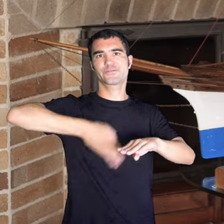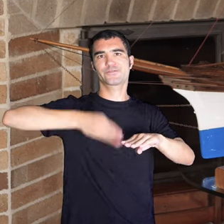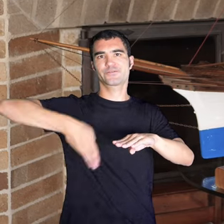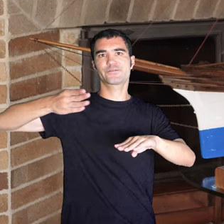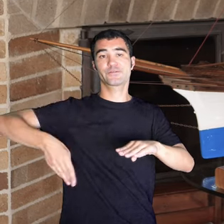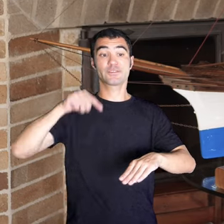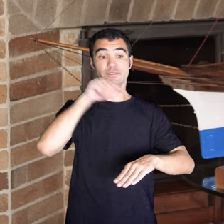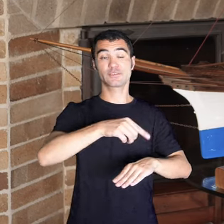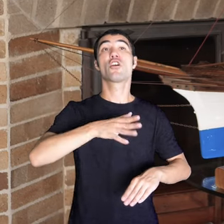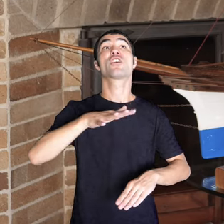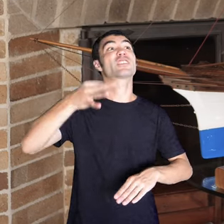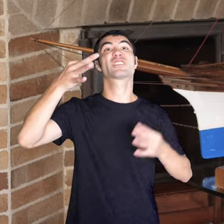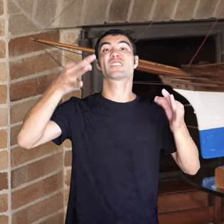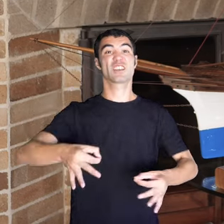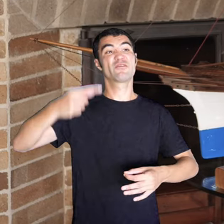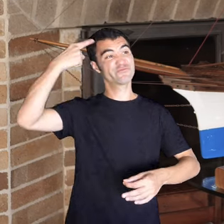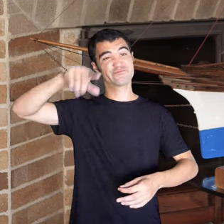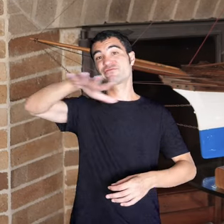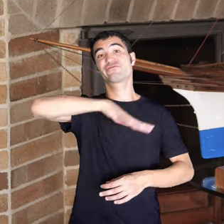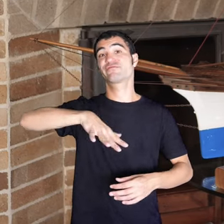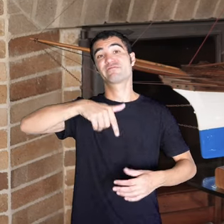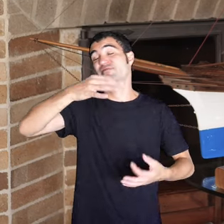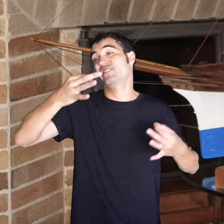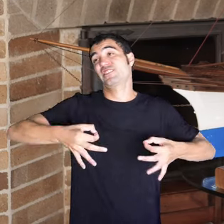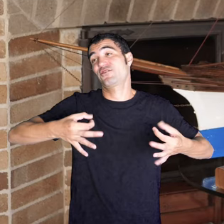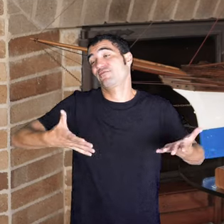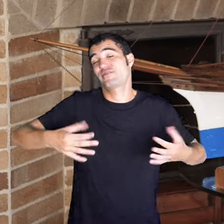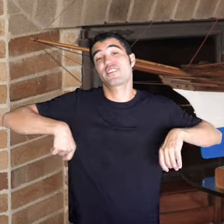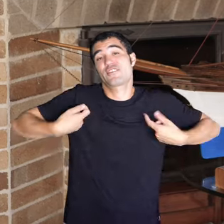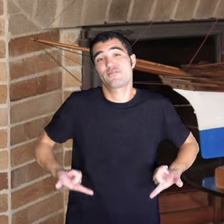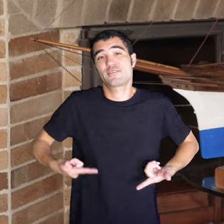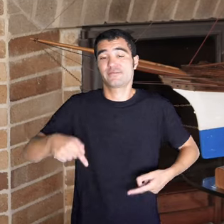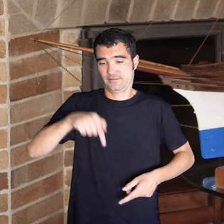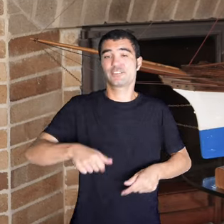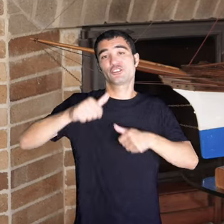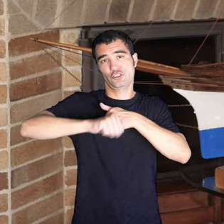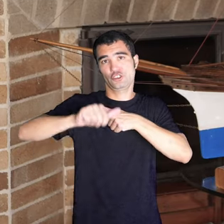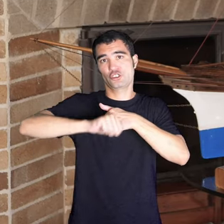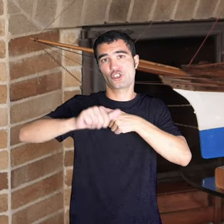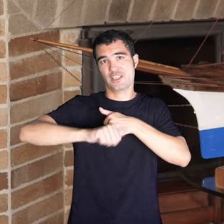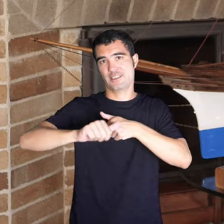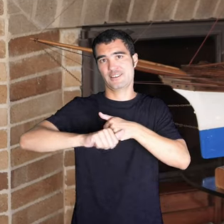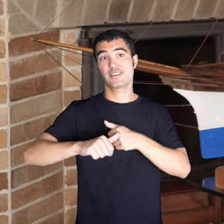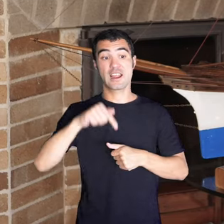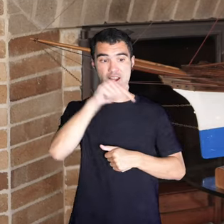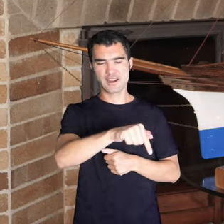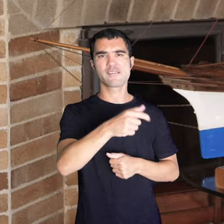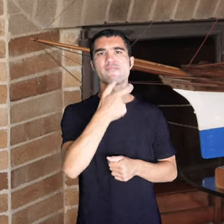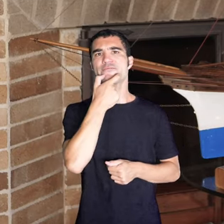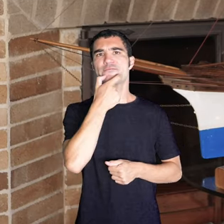Possiblement aquesta serradora fos a Sóller, com a natural, i aquí te feien els